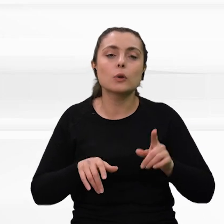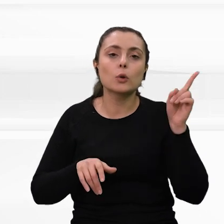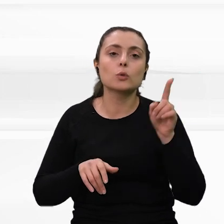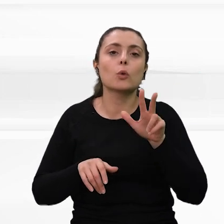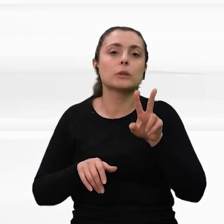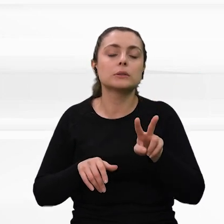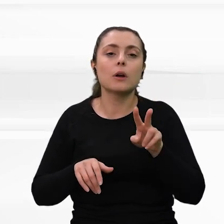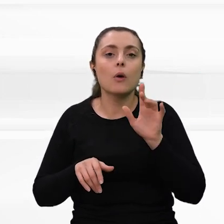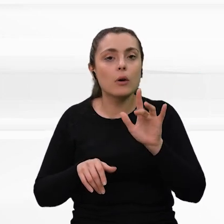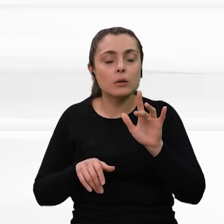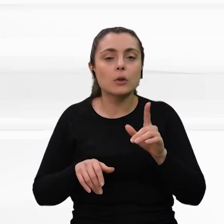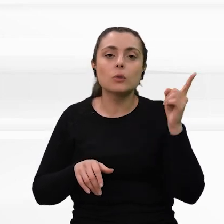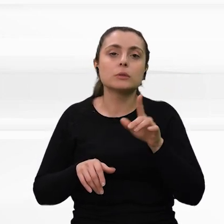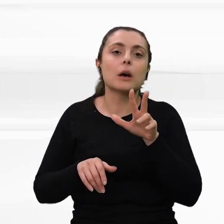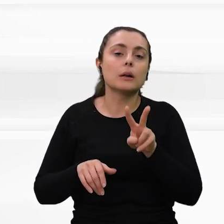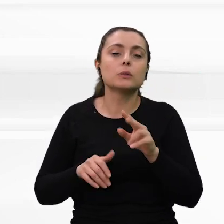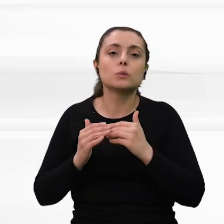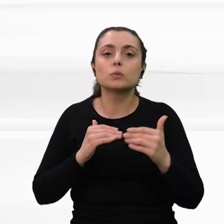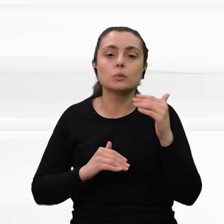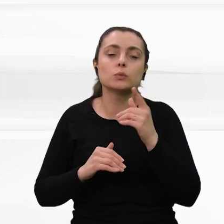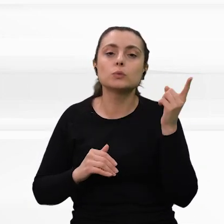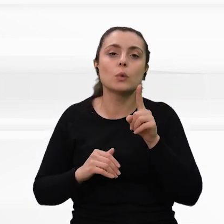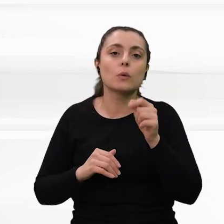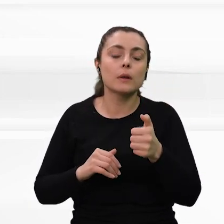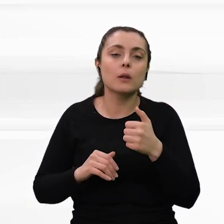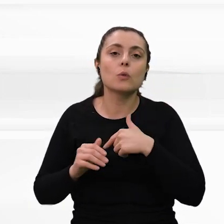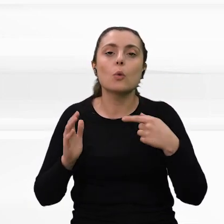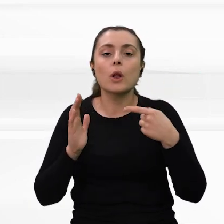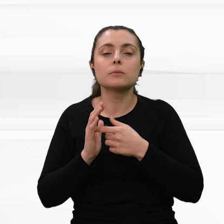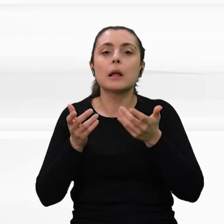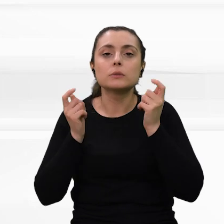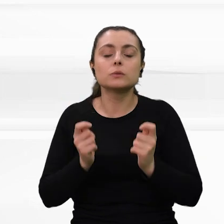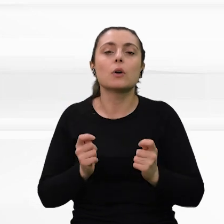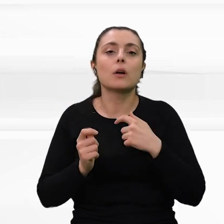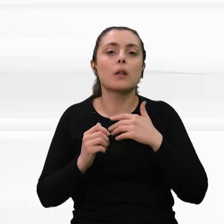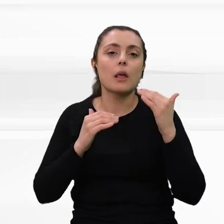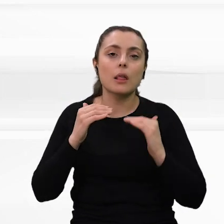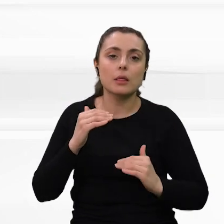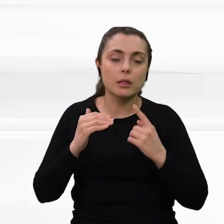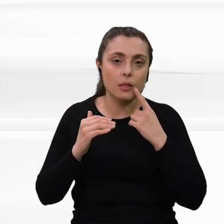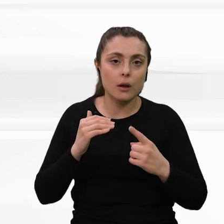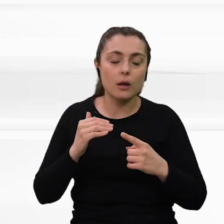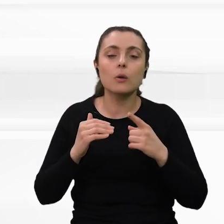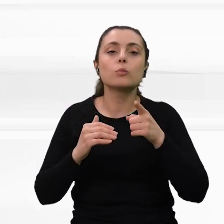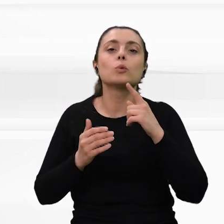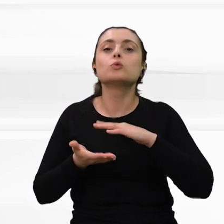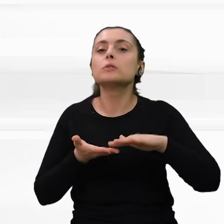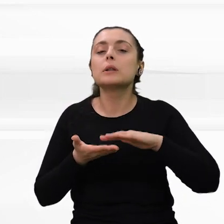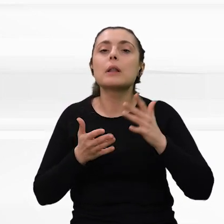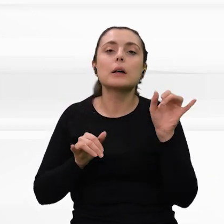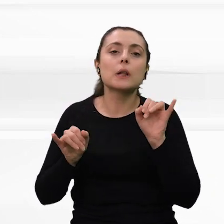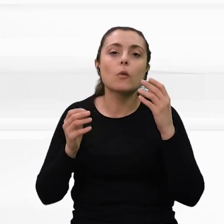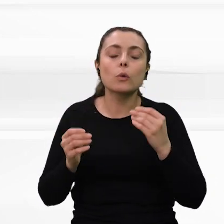buluşlar bu 32'si ortak 150 ikisi üst w116 da ulaşması en zor olan alt sırada yapılır daha sıvı